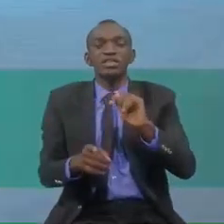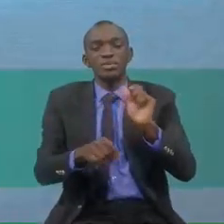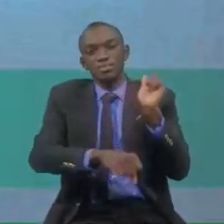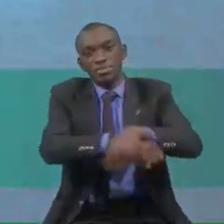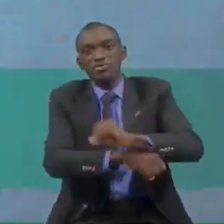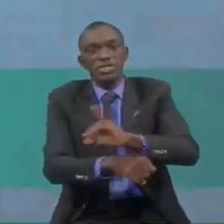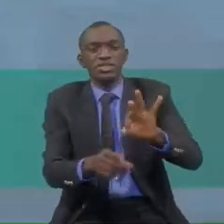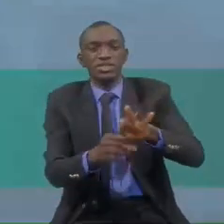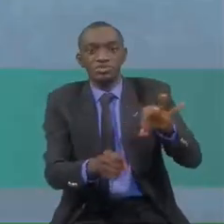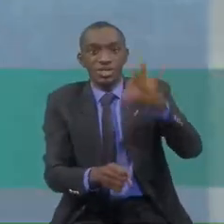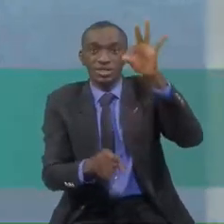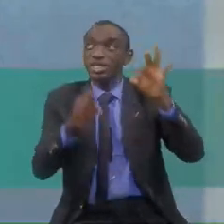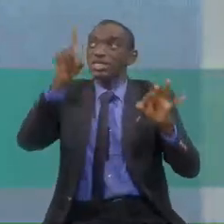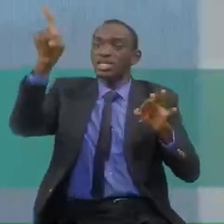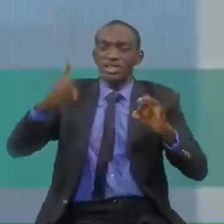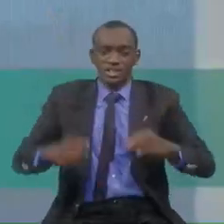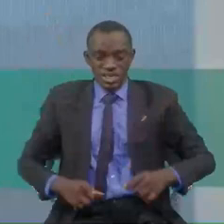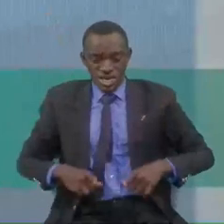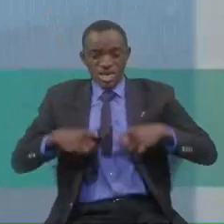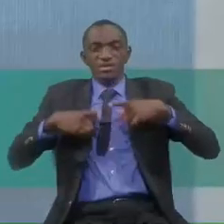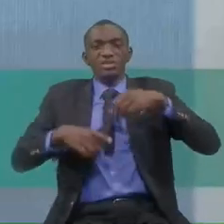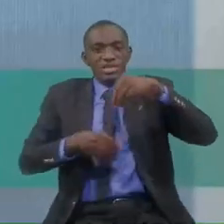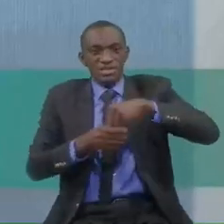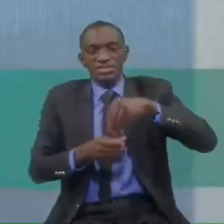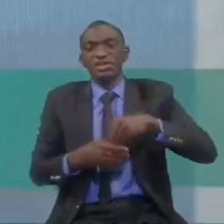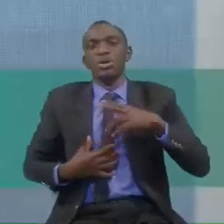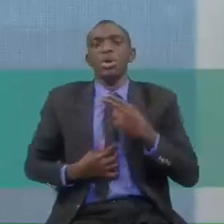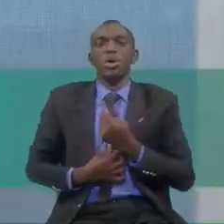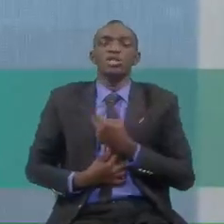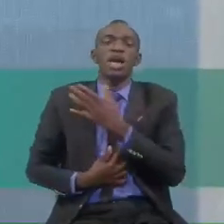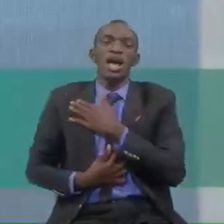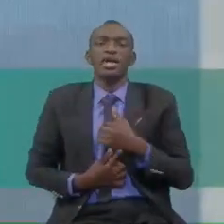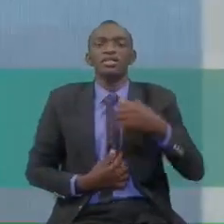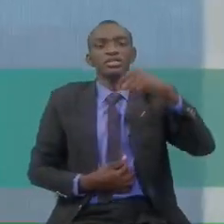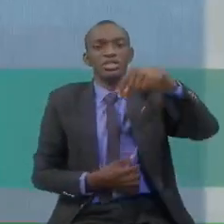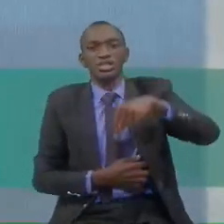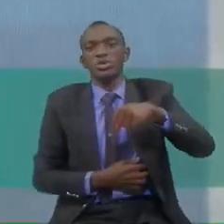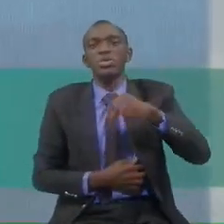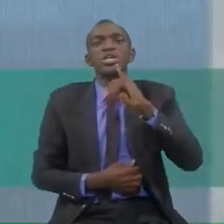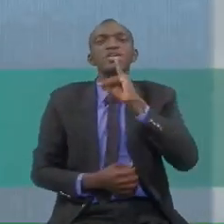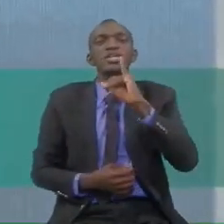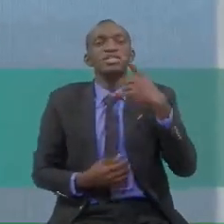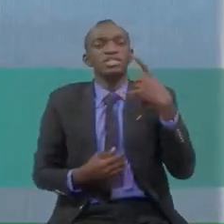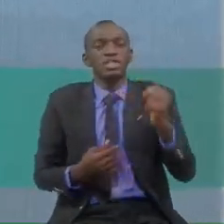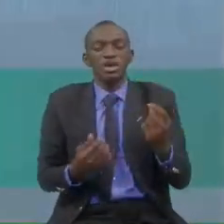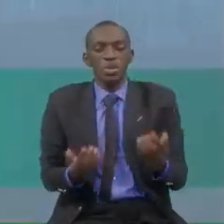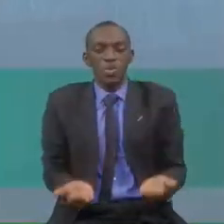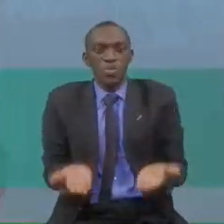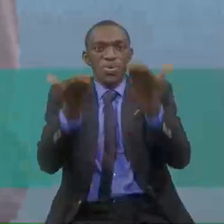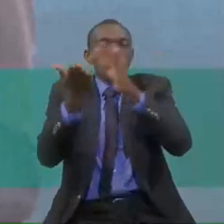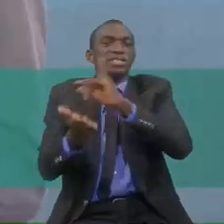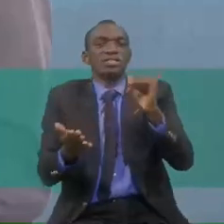de puissance, l'esprit dominant. Je demeure au-dedans de vous. Et il y a aussi l'esprit qui rend la